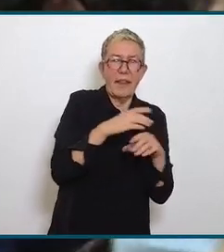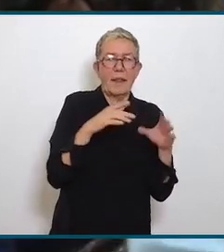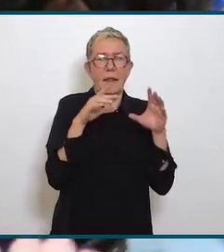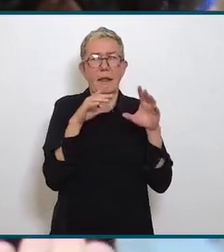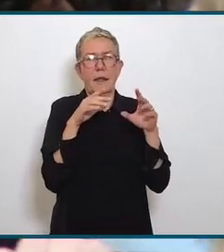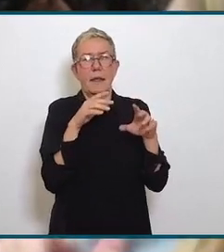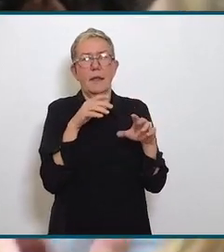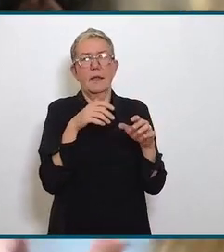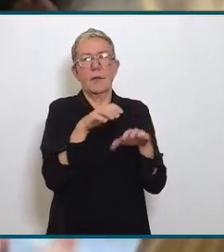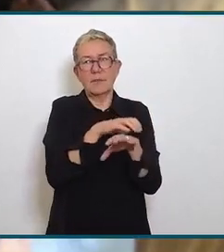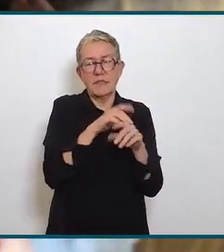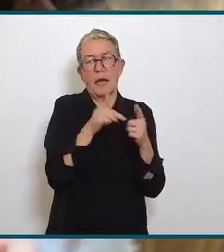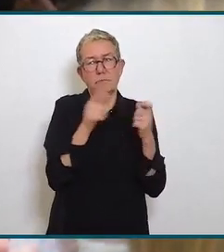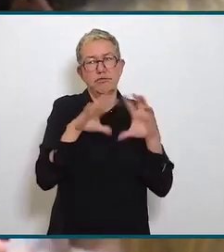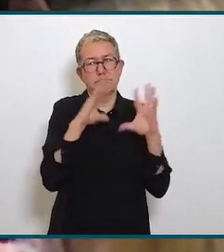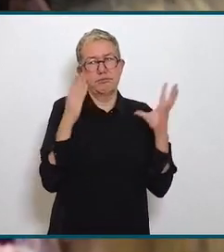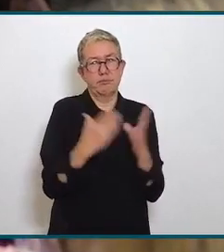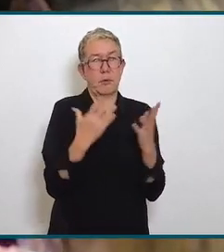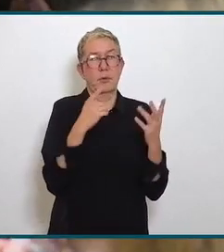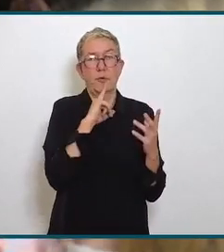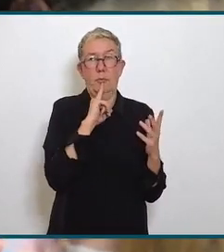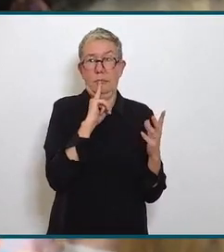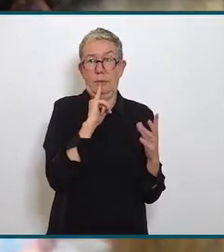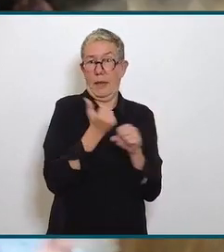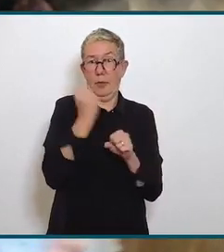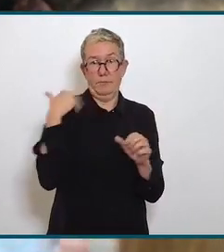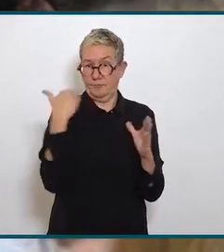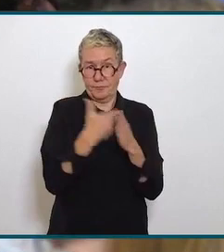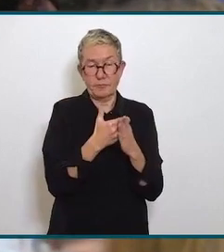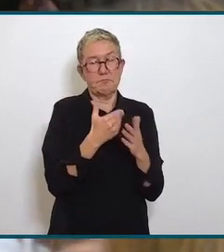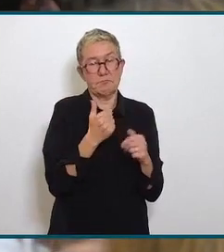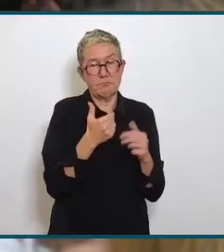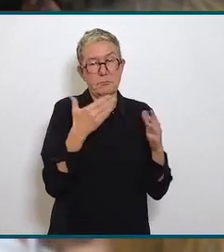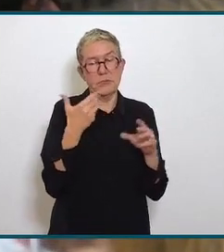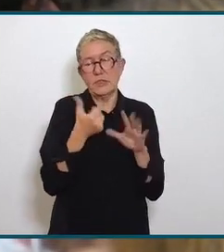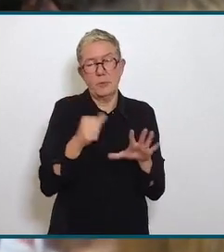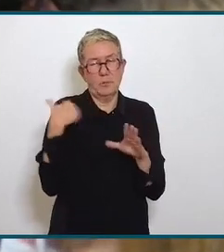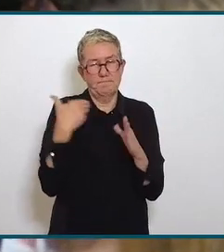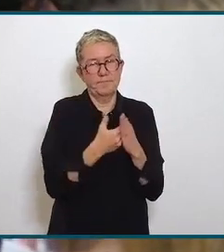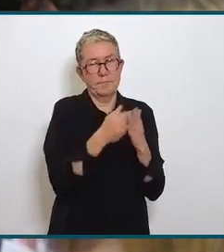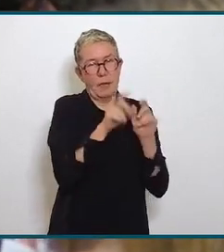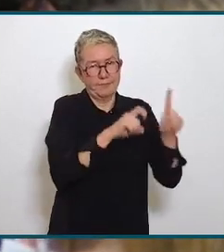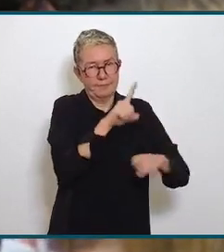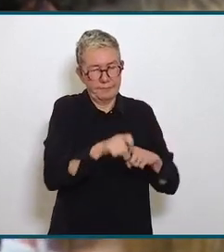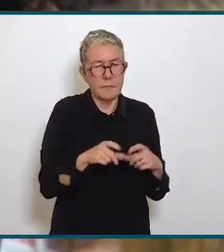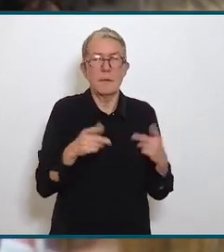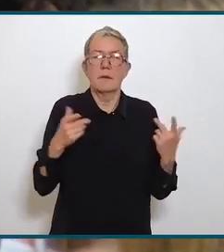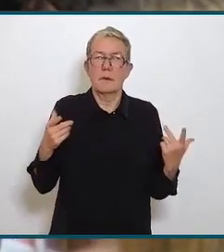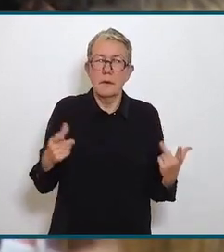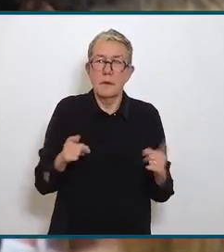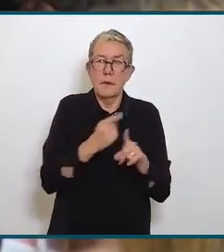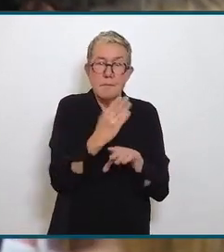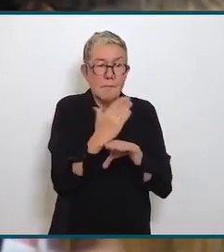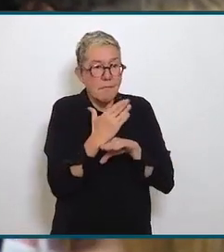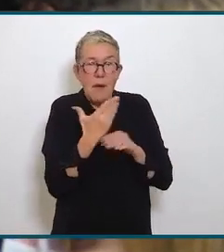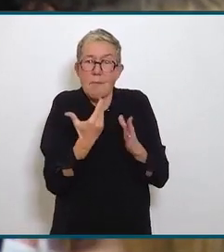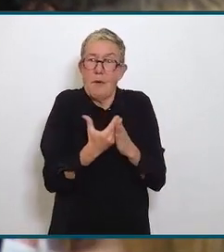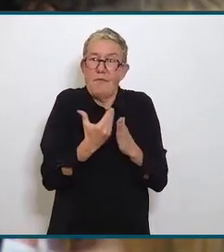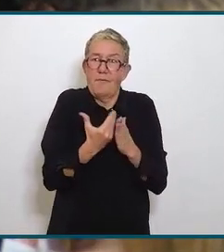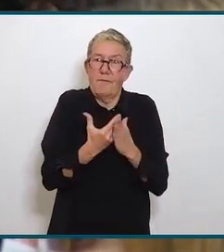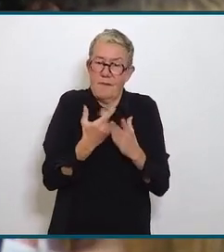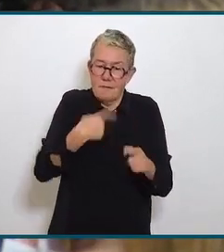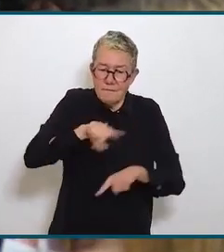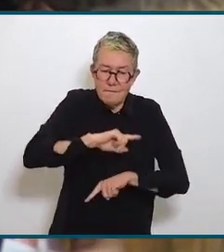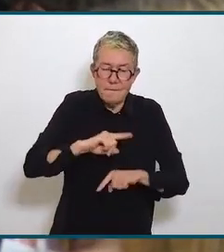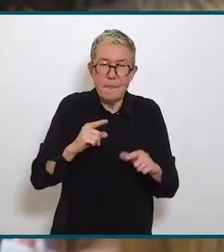été auditionnés depuis le printemps dernier. Et pour être totalement transparent et démontrer la réelle ouverture de